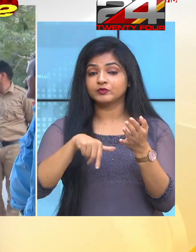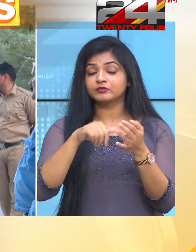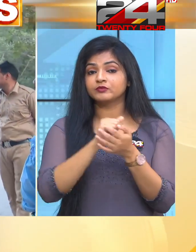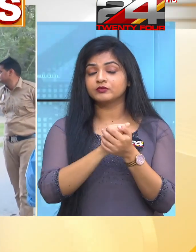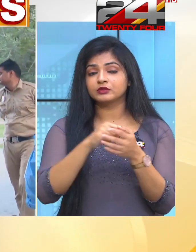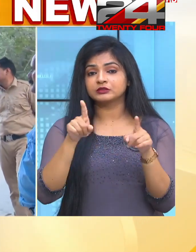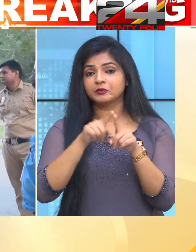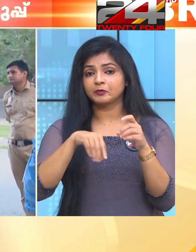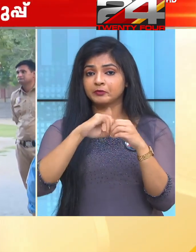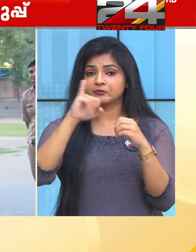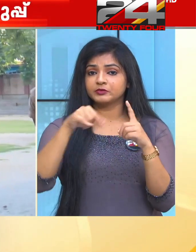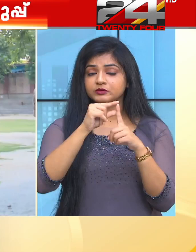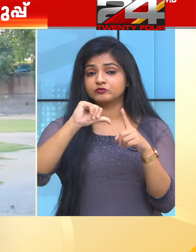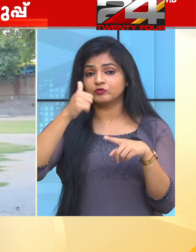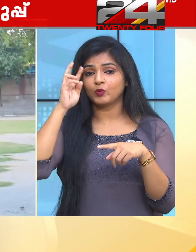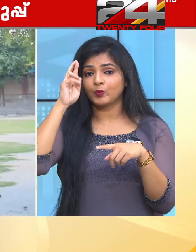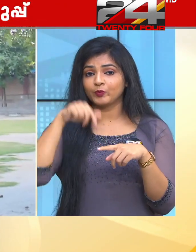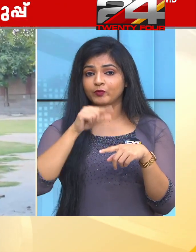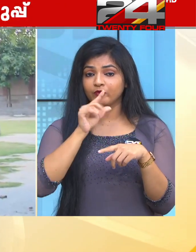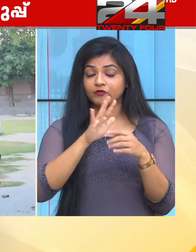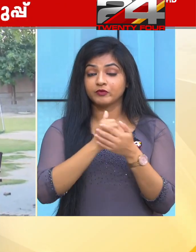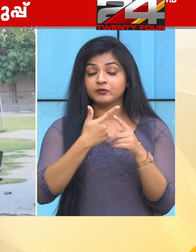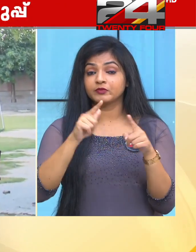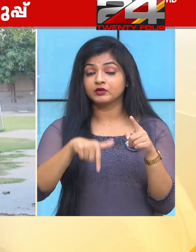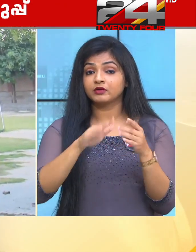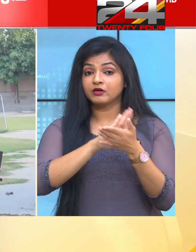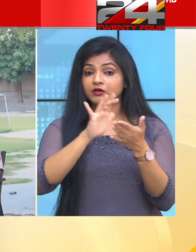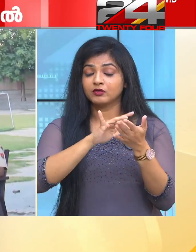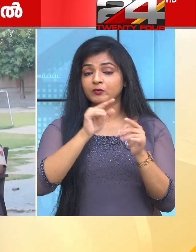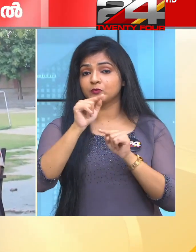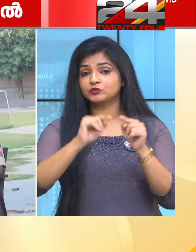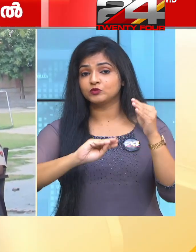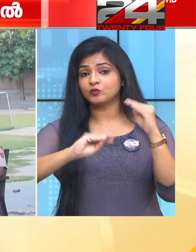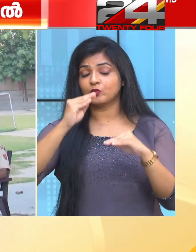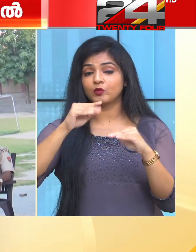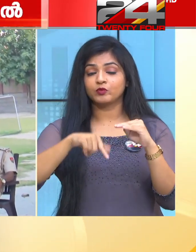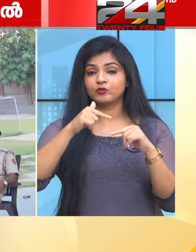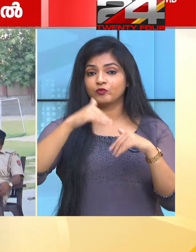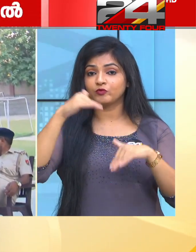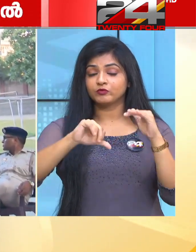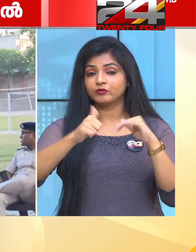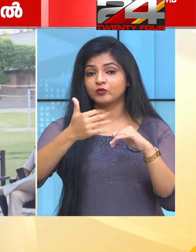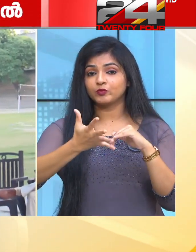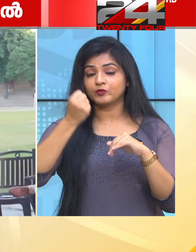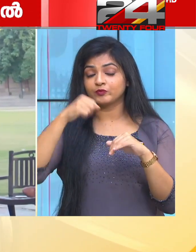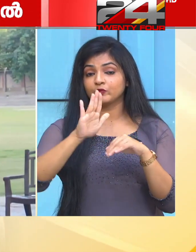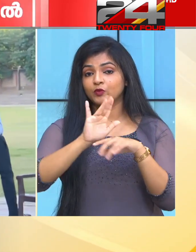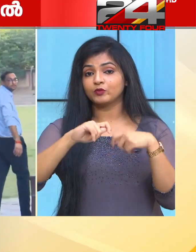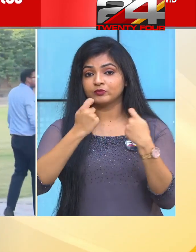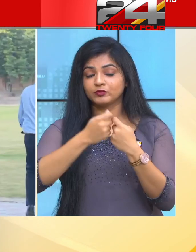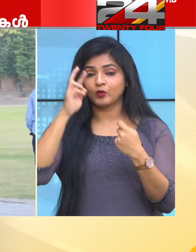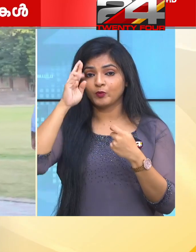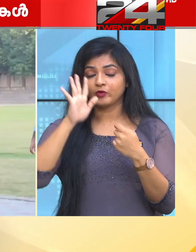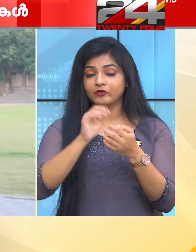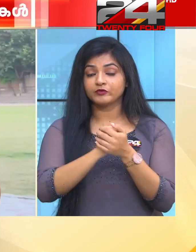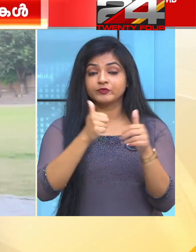തന്നെയാണ് പറഞ്ഞിരിക്കുന്നത്. പക്ഷേ ഈ വലിയ ഭൂരിപക്ഷത്തോടു കൂടി ഹരിയാന തിരിച്ചുപിടിക്കാൻ കഴിയുമെന്ന പ്രതീക്ഷയിൽ കോൺഗ്രസും രംഗത്തുണ്ട്. ആം ആദ്മി